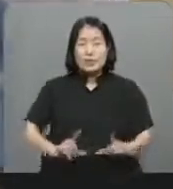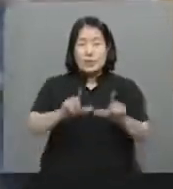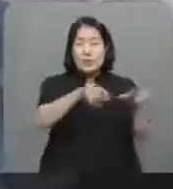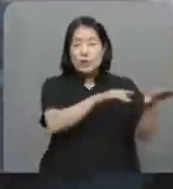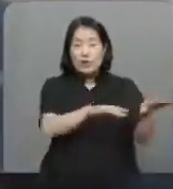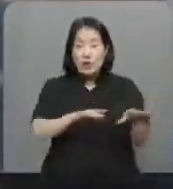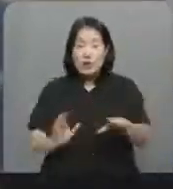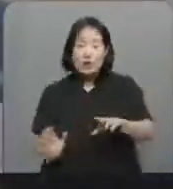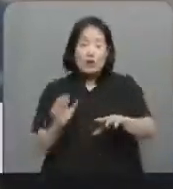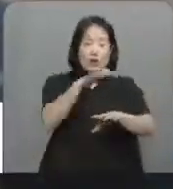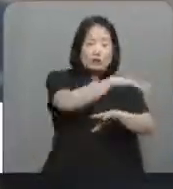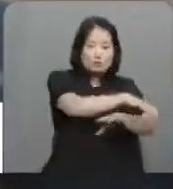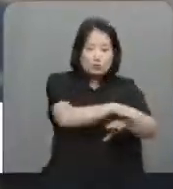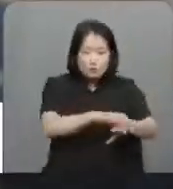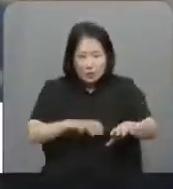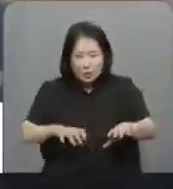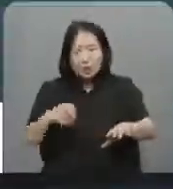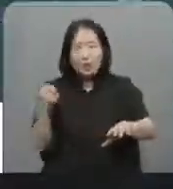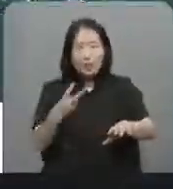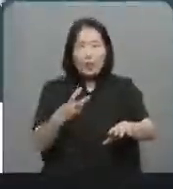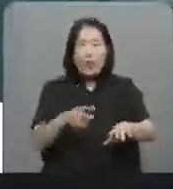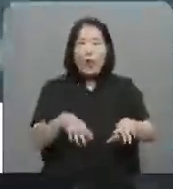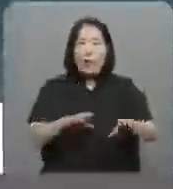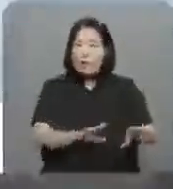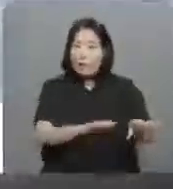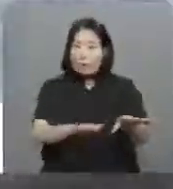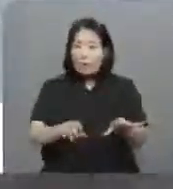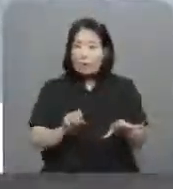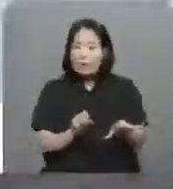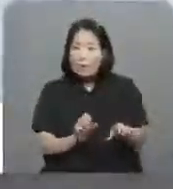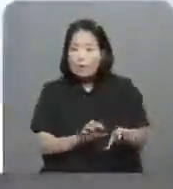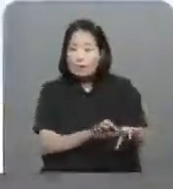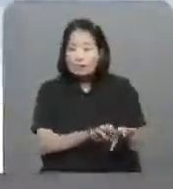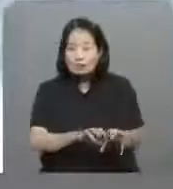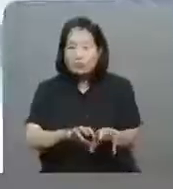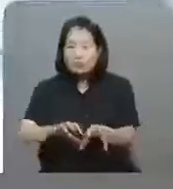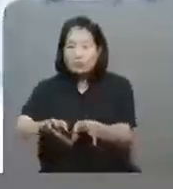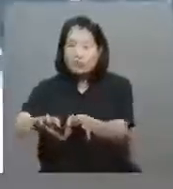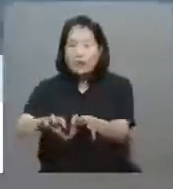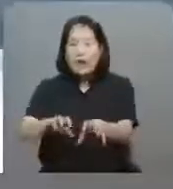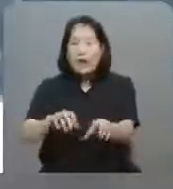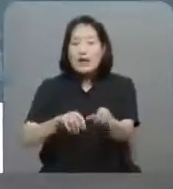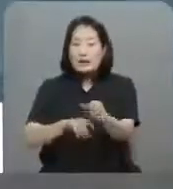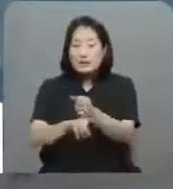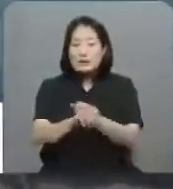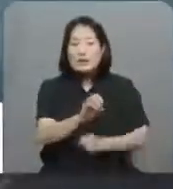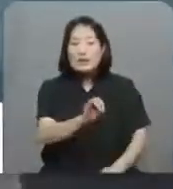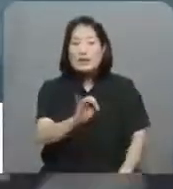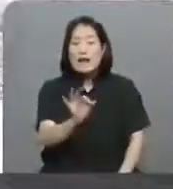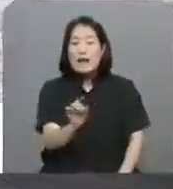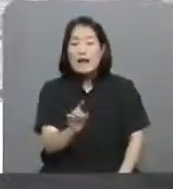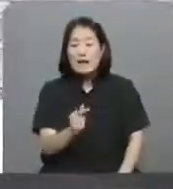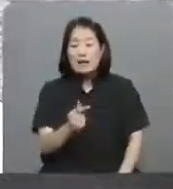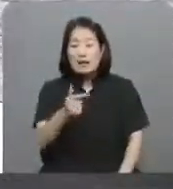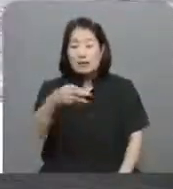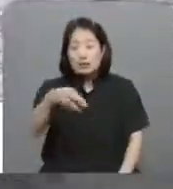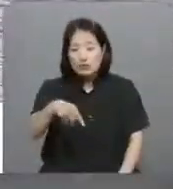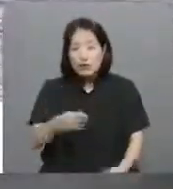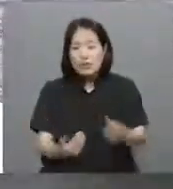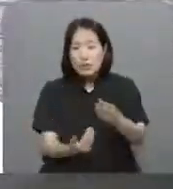동해안에는 너울성 파도와 함께 바닷물이 갑자기 먼 바다로 밀려나는 일명 이안류 발생 가능성도